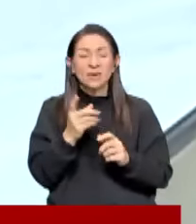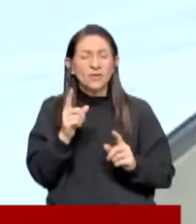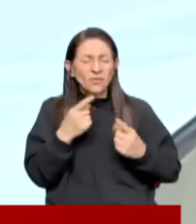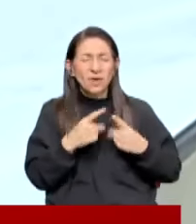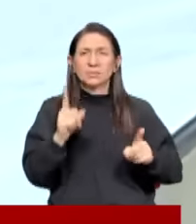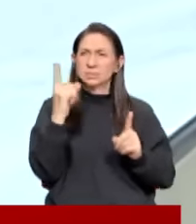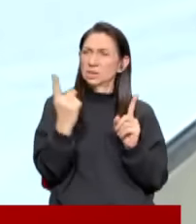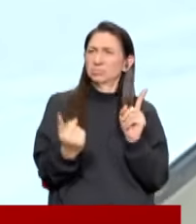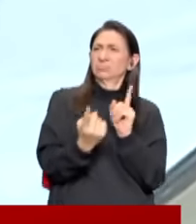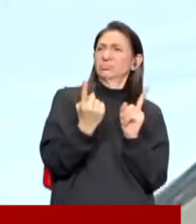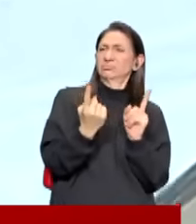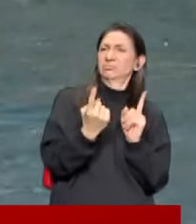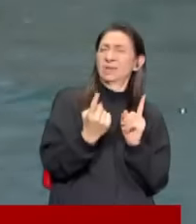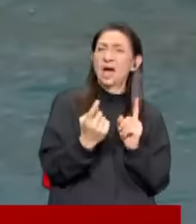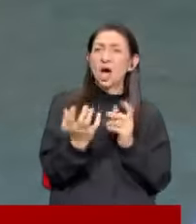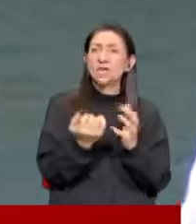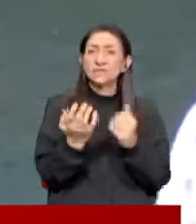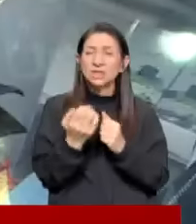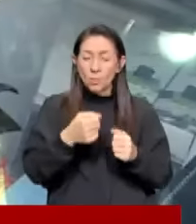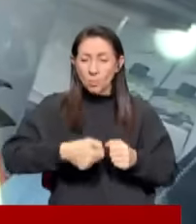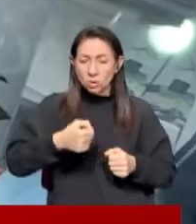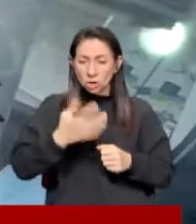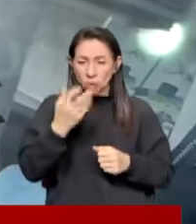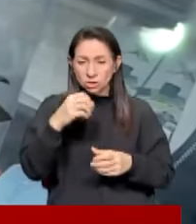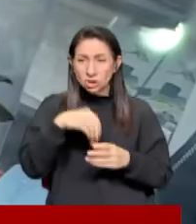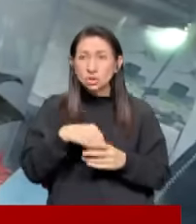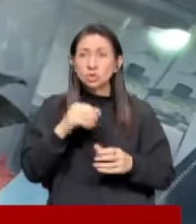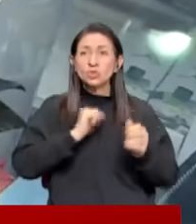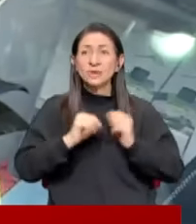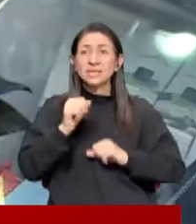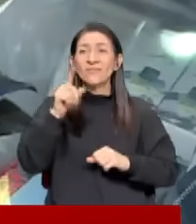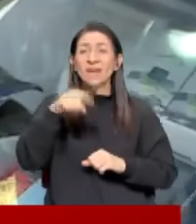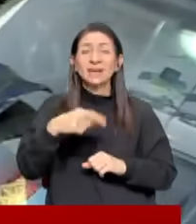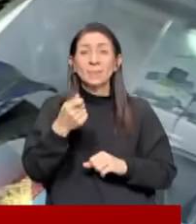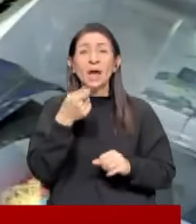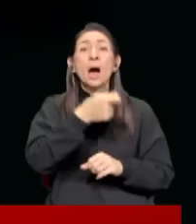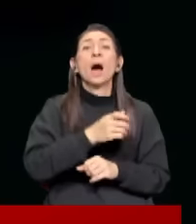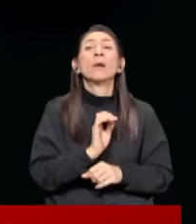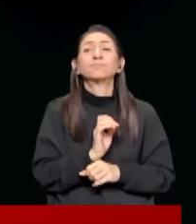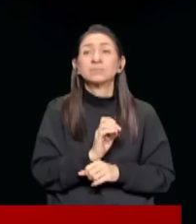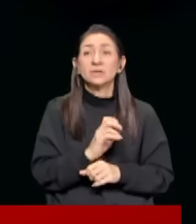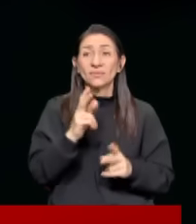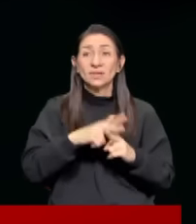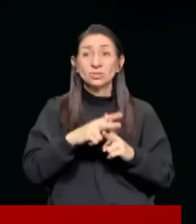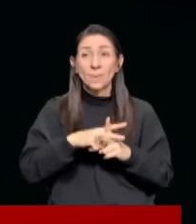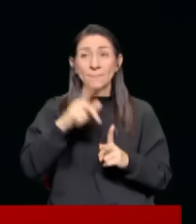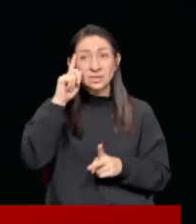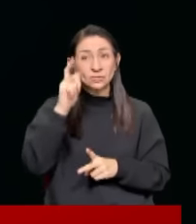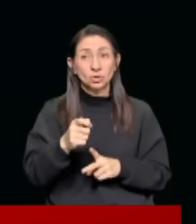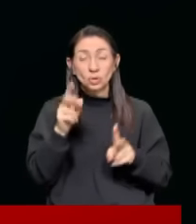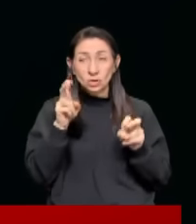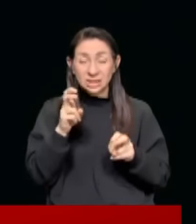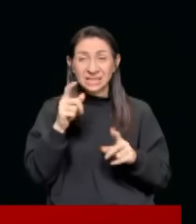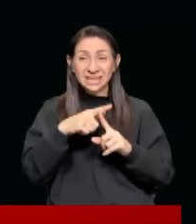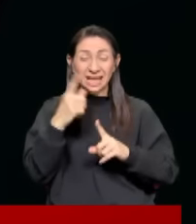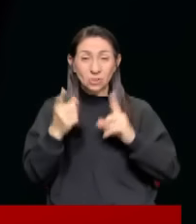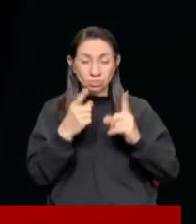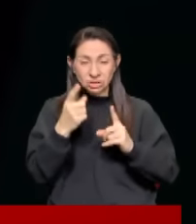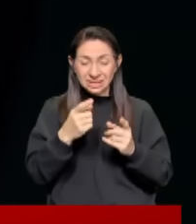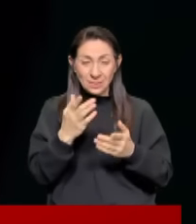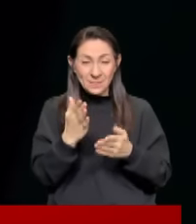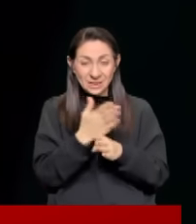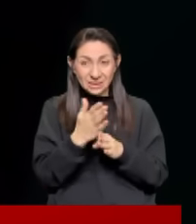bir zorlukla karşılaştı. Alışverişinde poşet olduğu için üniversiteliğe vergi iadesi yapılmadı. Faturanızda başvuruya konu teknolojik cihaz